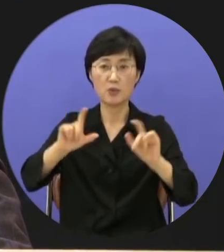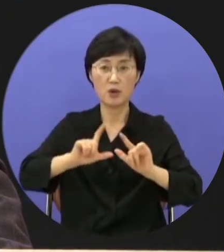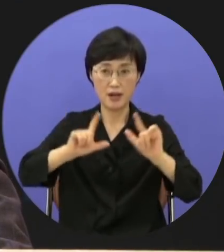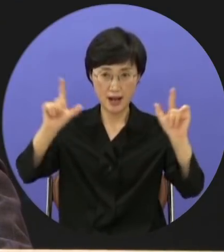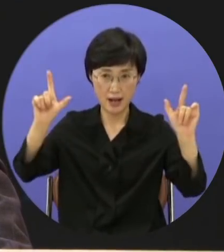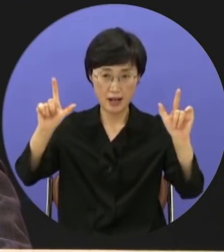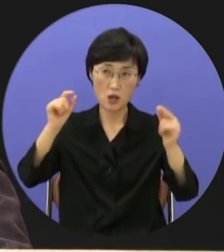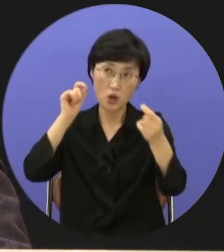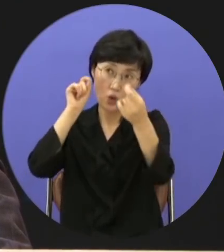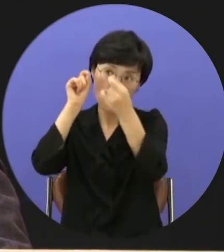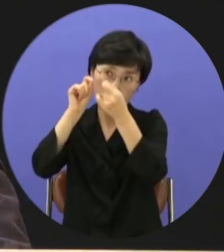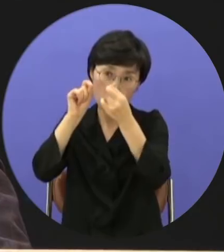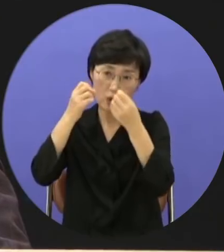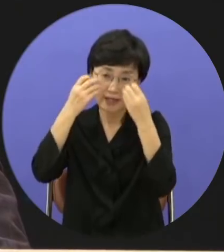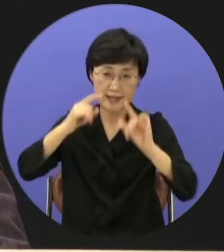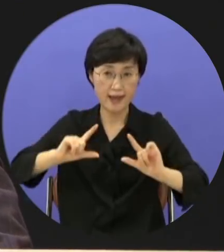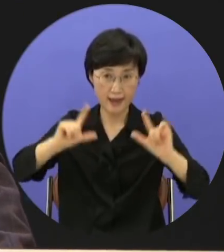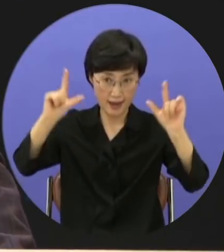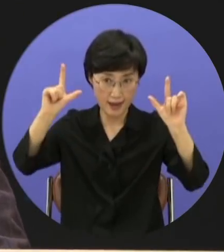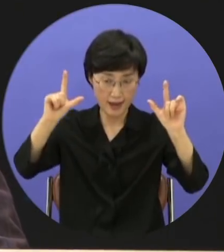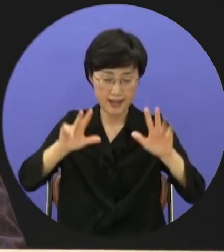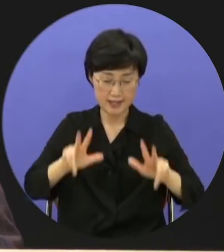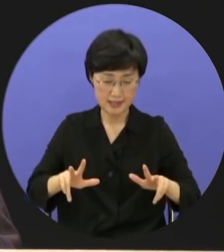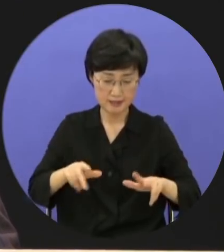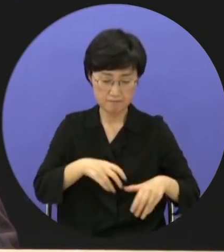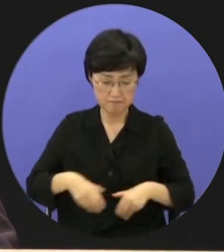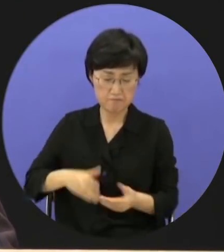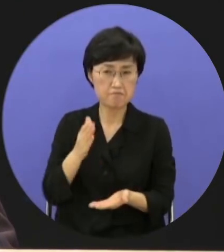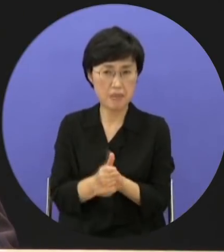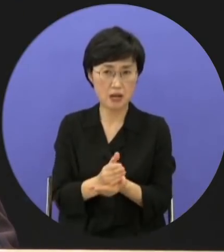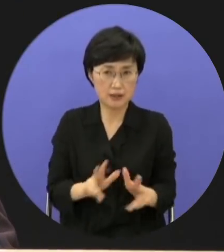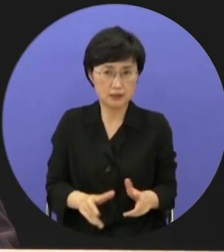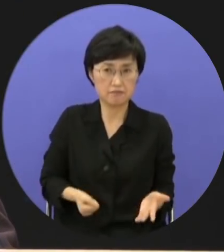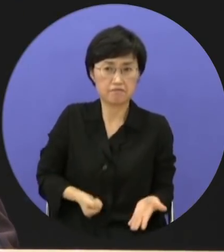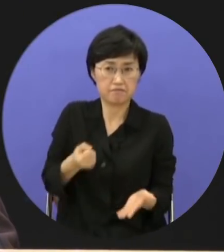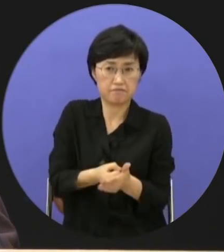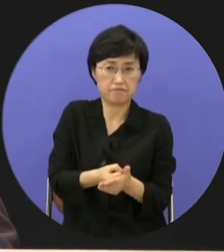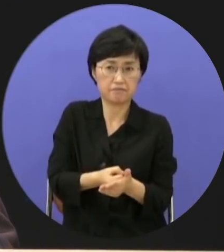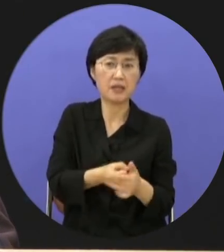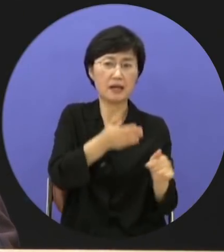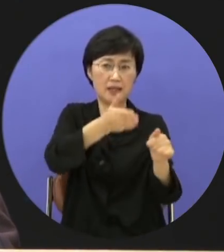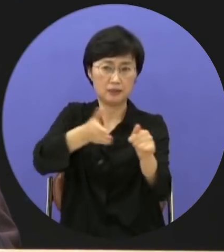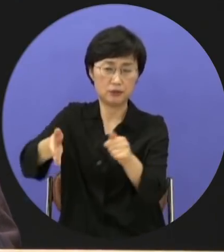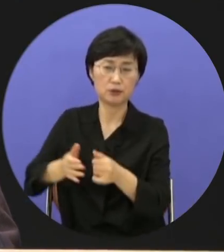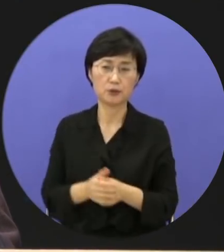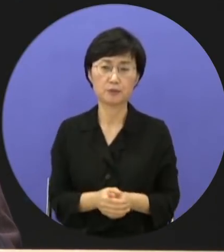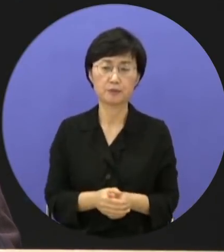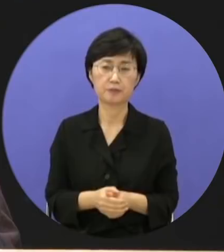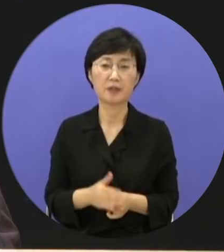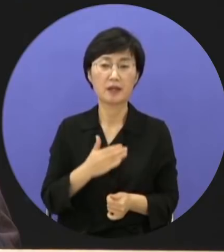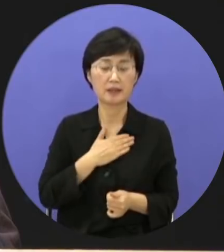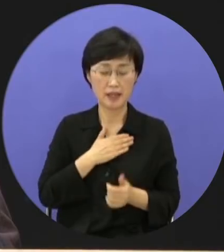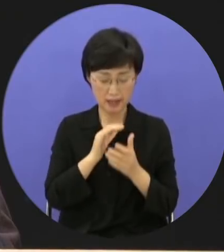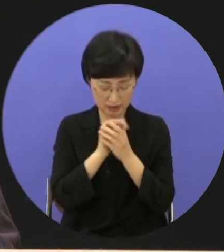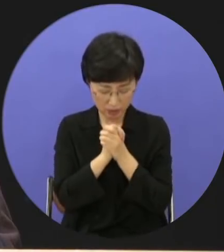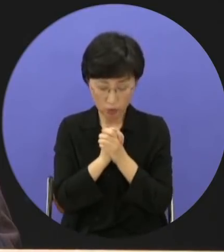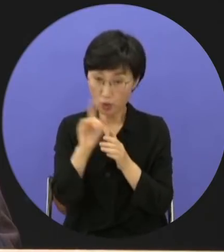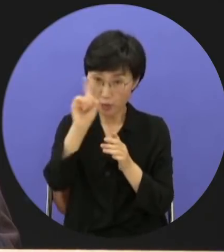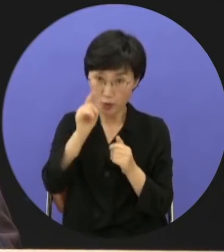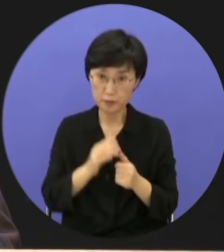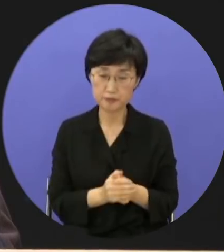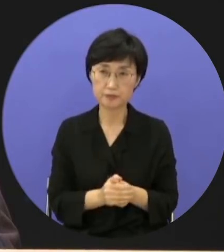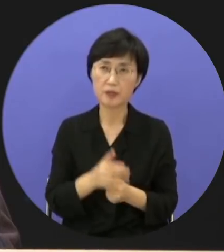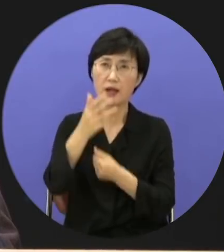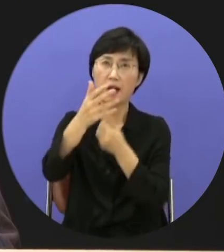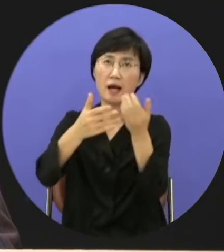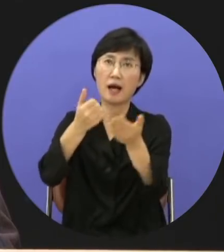we commemorate 그렇죠. Christmas, as we begin the new year, you must make an important resolution to yourself. 저는 그렇게 기도했어요. This is how I prayed. 하나님,